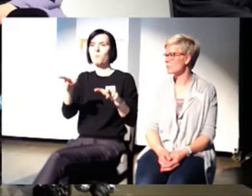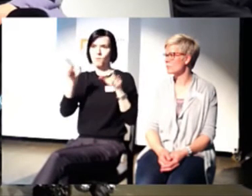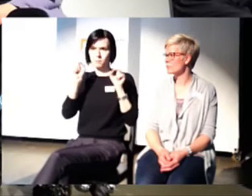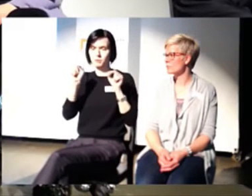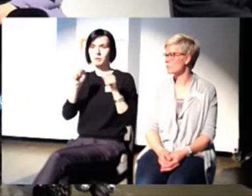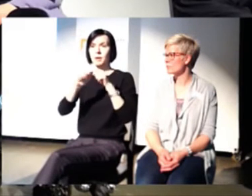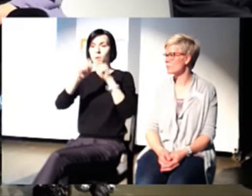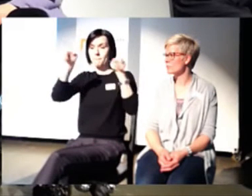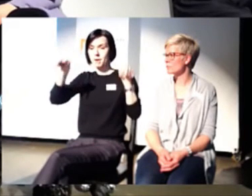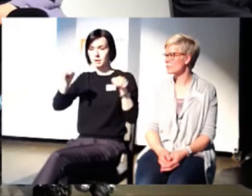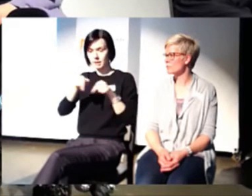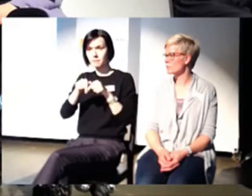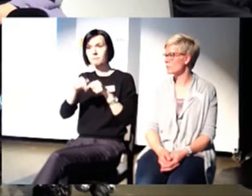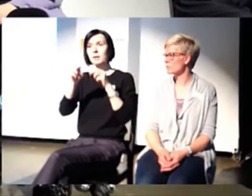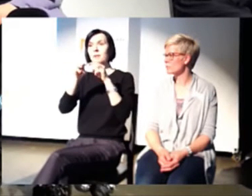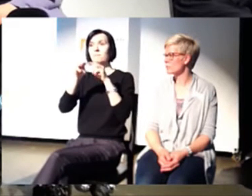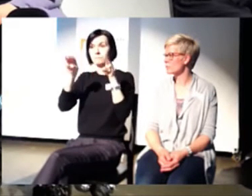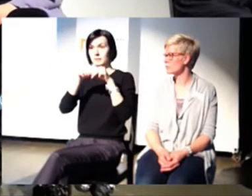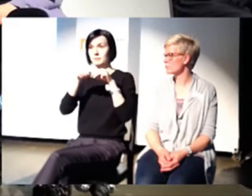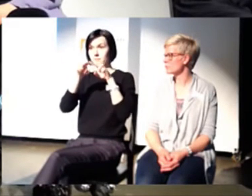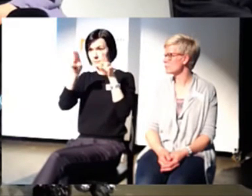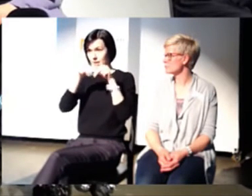internetistä osoitteilla